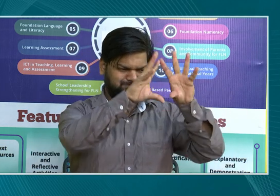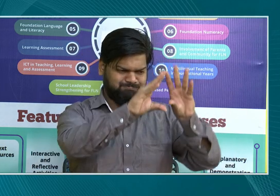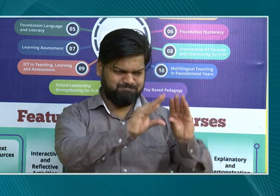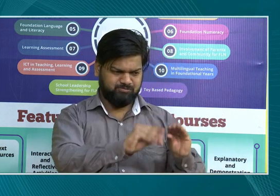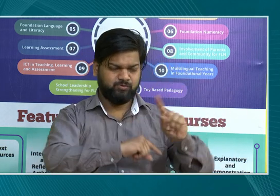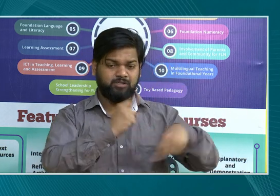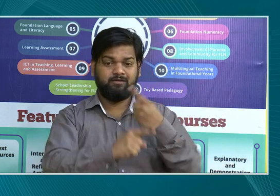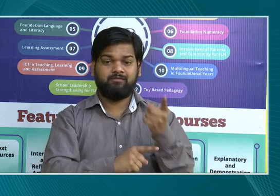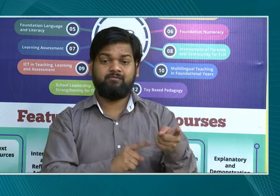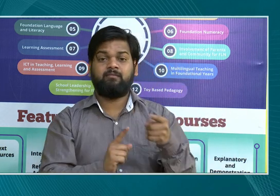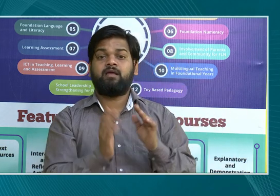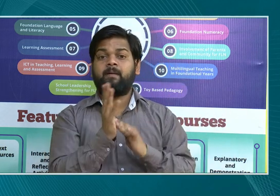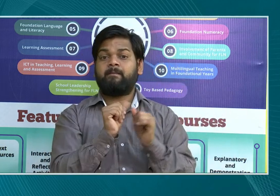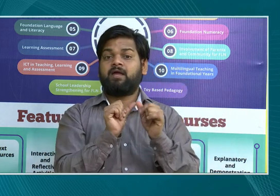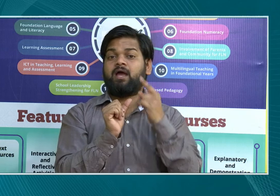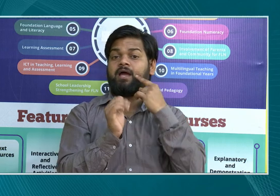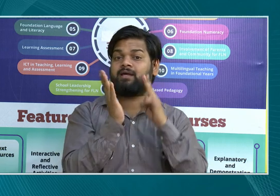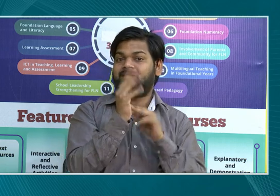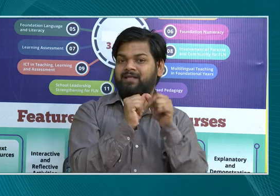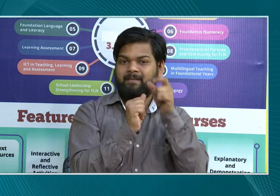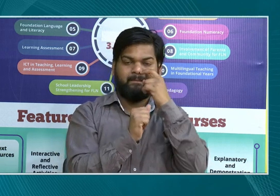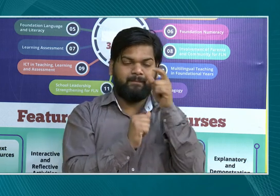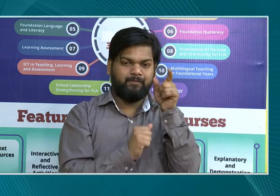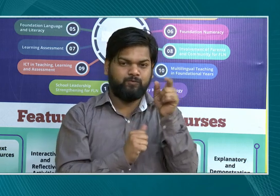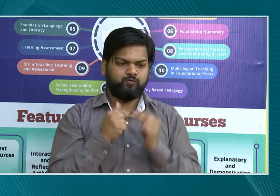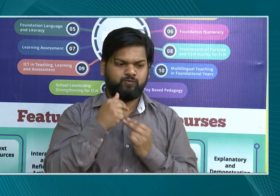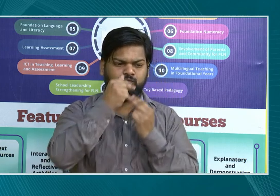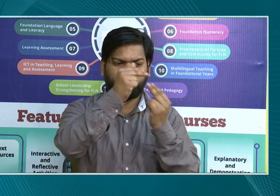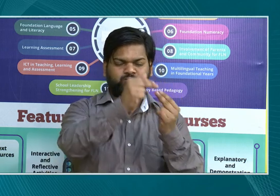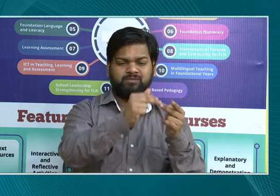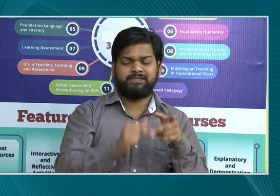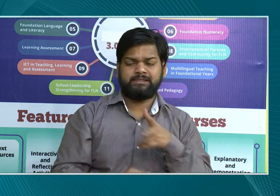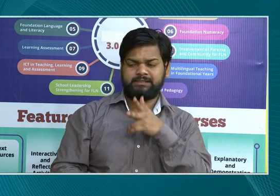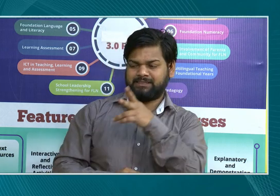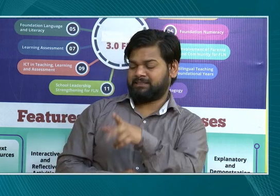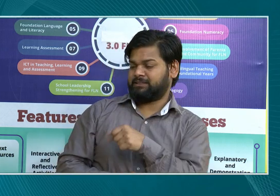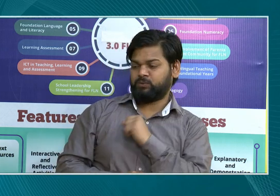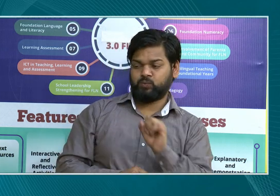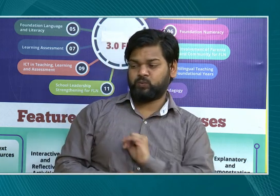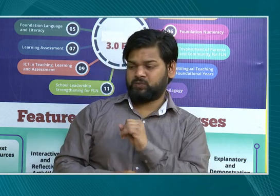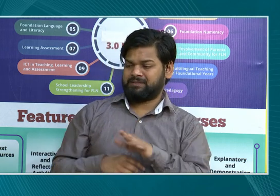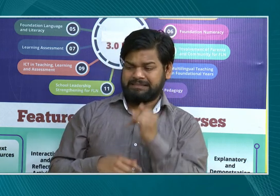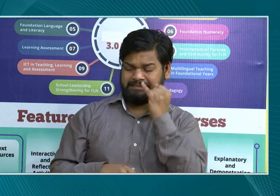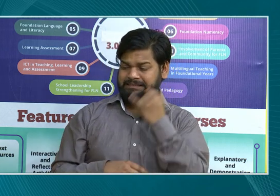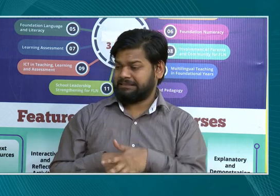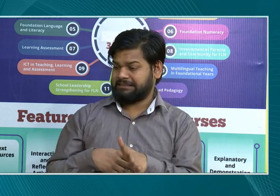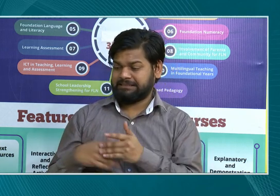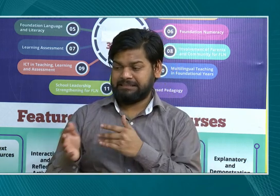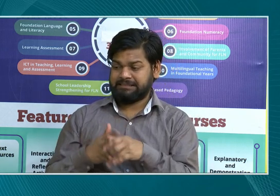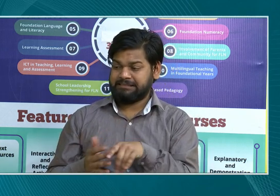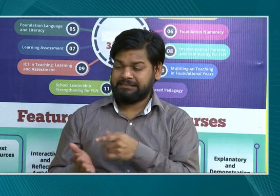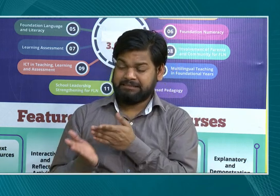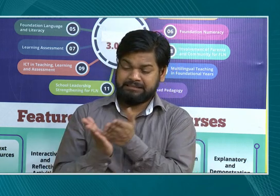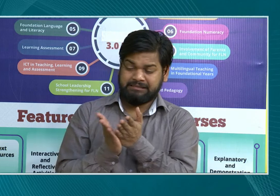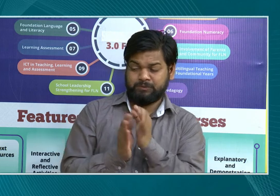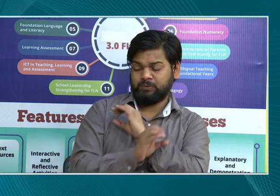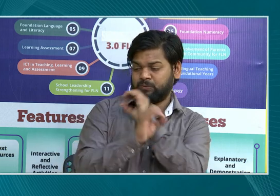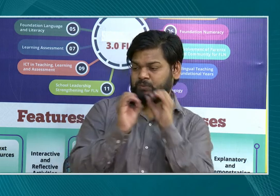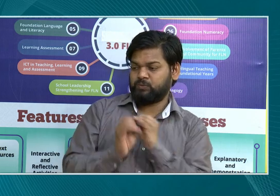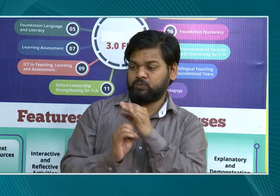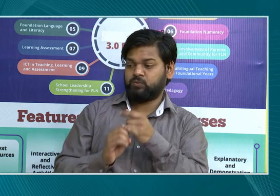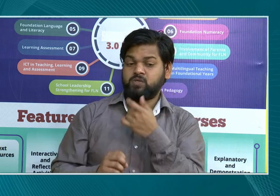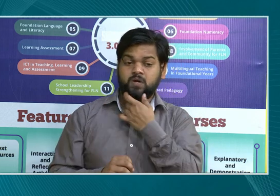बताते हैं लेकिन आउटर हम कहते हैं की हमारे पास इसका कोई उपाय नहीं है इसे तो केवल अंग्रेजी सरकार अगर हम जो है